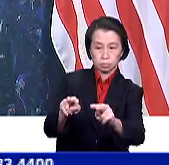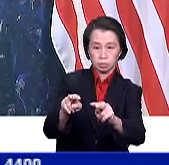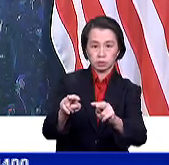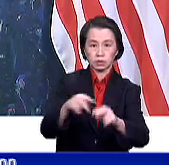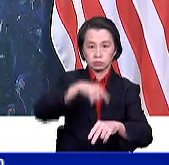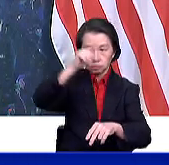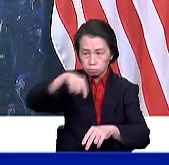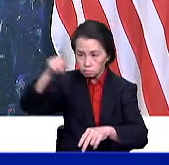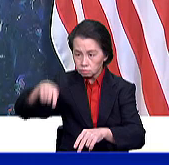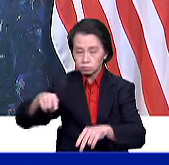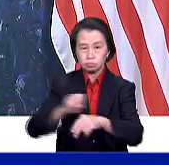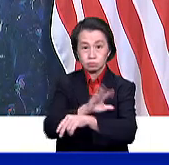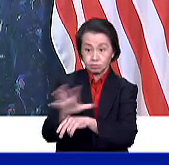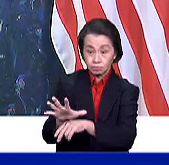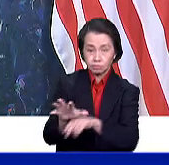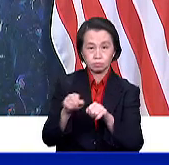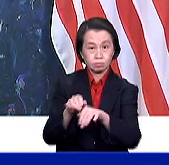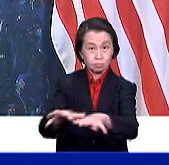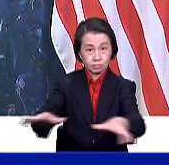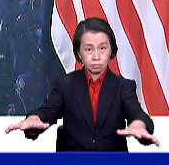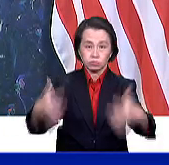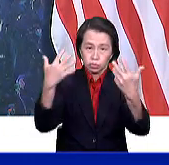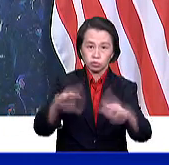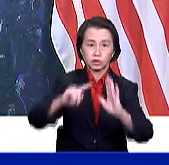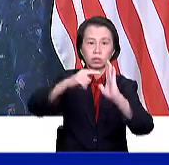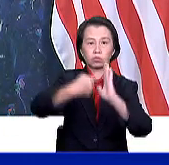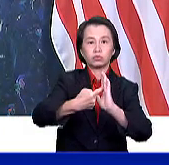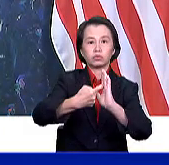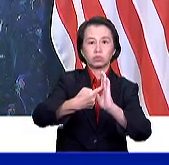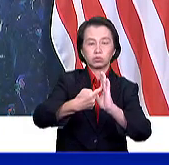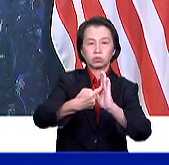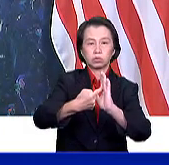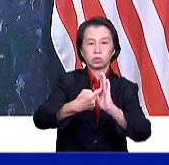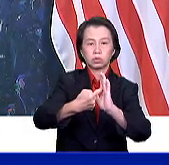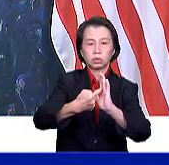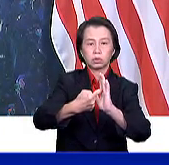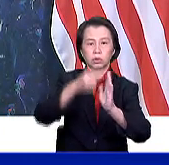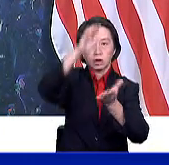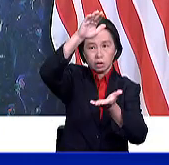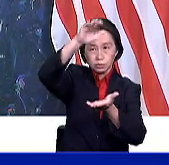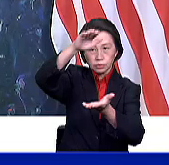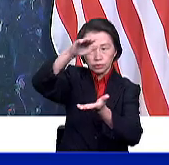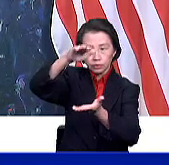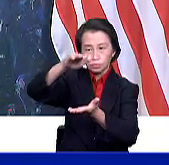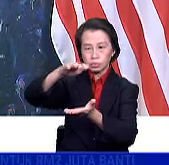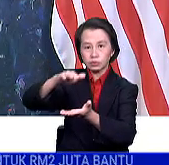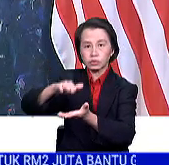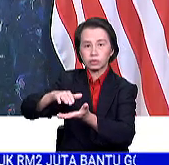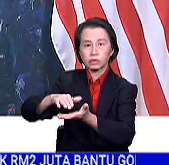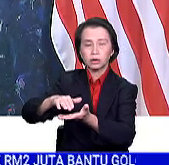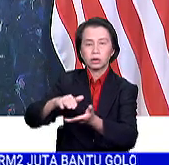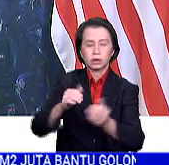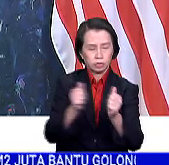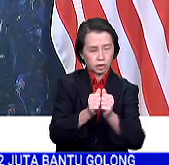graf jangkitan kes COVID-19 telah mula menunjukkan tren melandai dengan